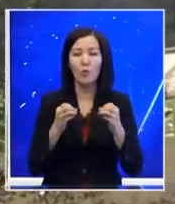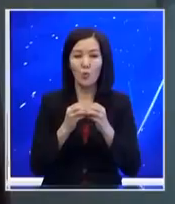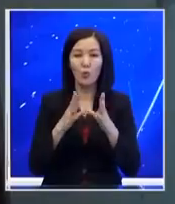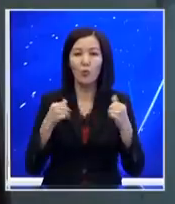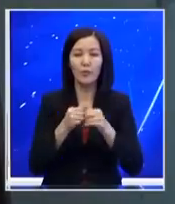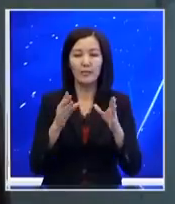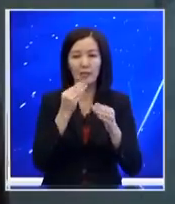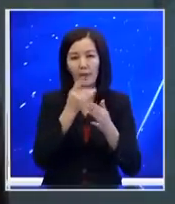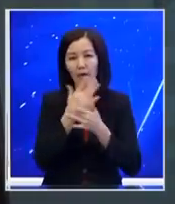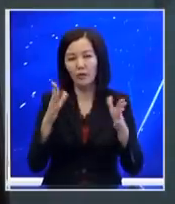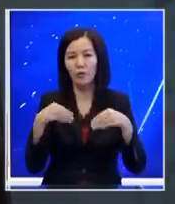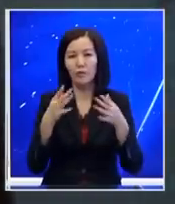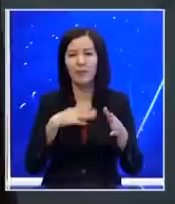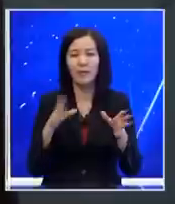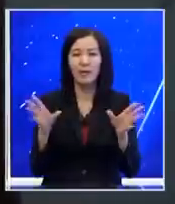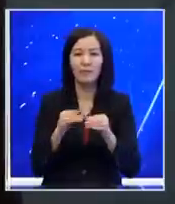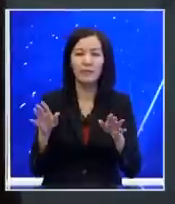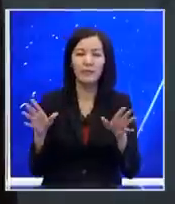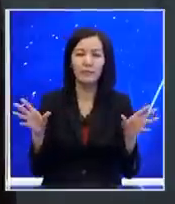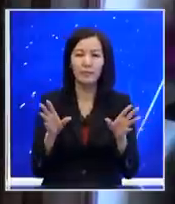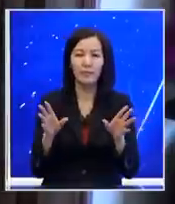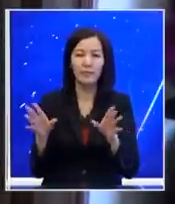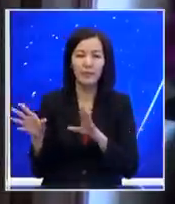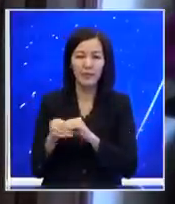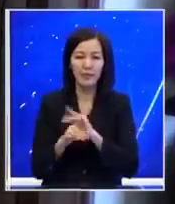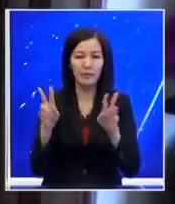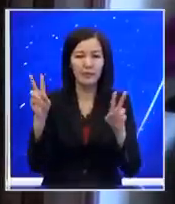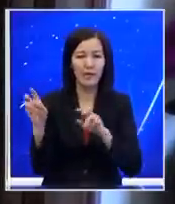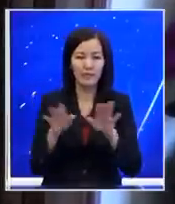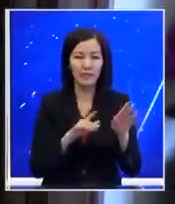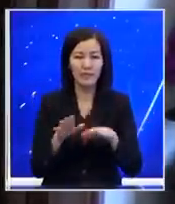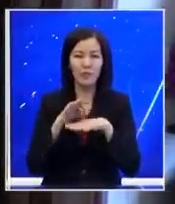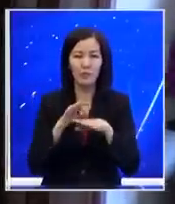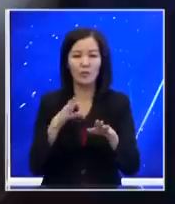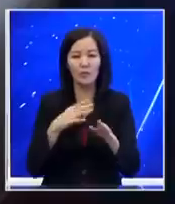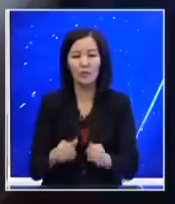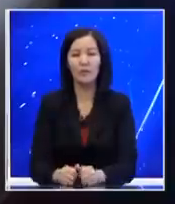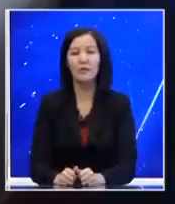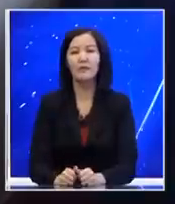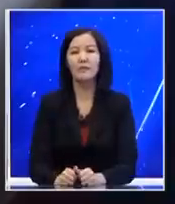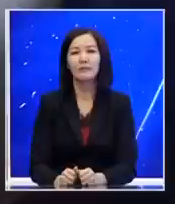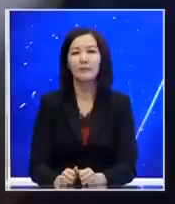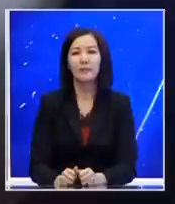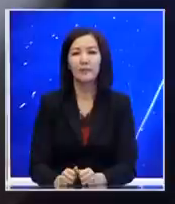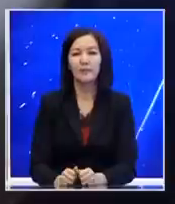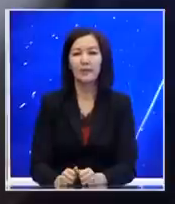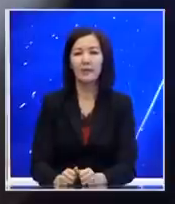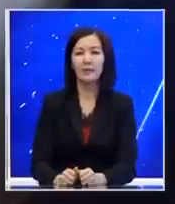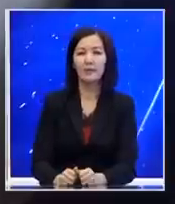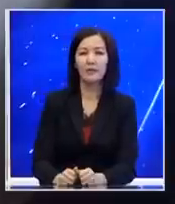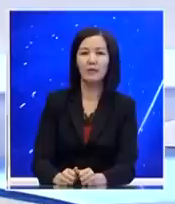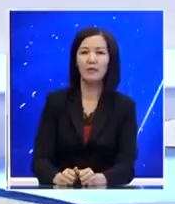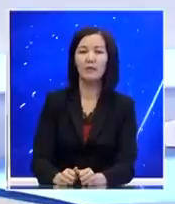апарды. Аталған шара біз біргеміз республикалық акциясы аясында ұйымдастырылып отыр. Медет Жұмабай, Абылай Құттықбай, Жетісу